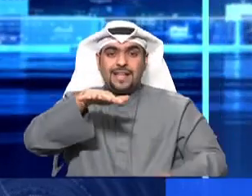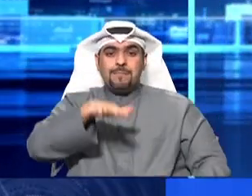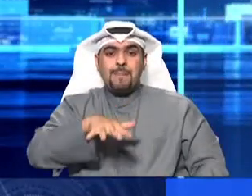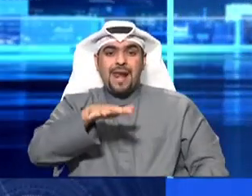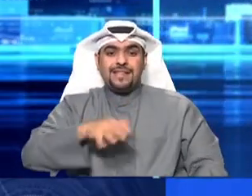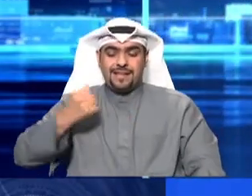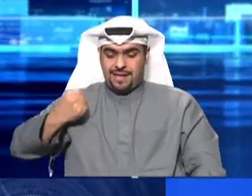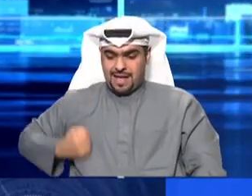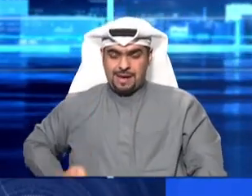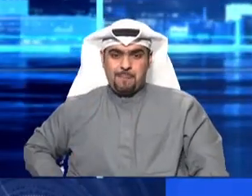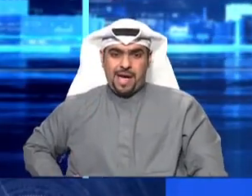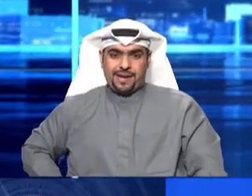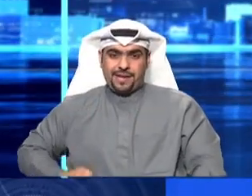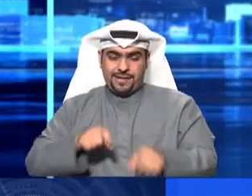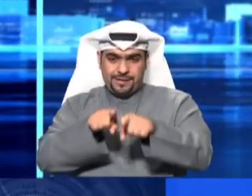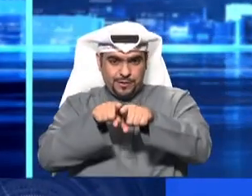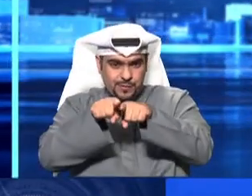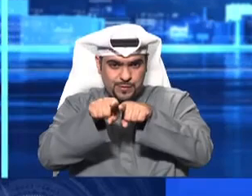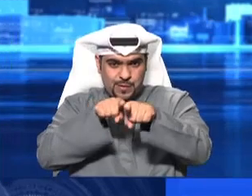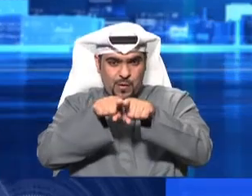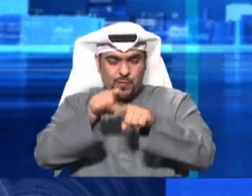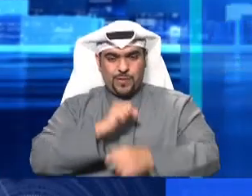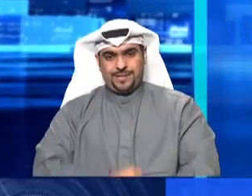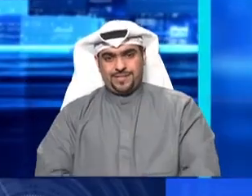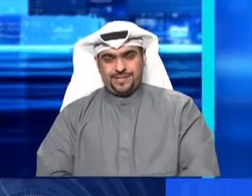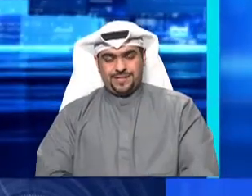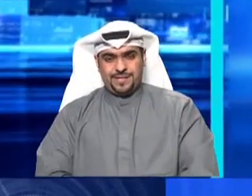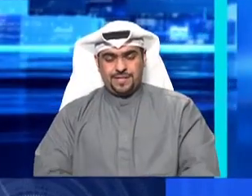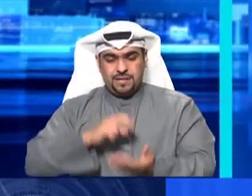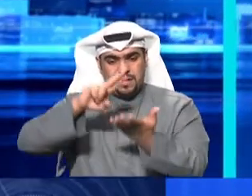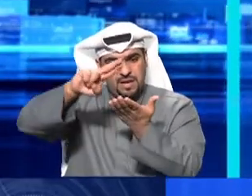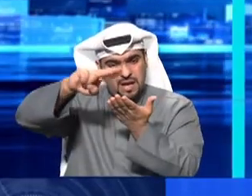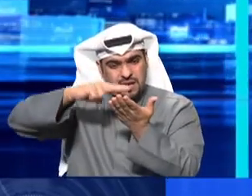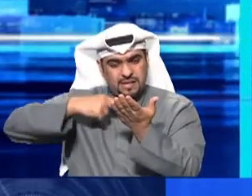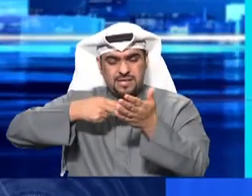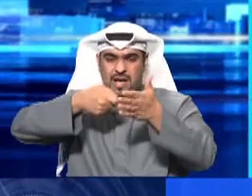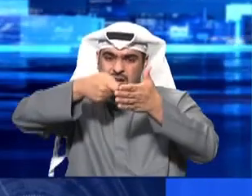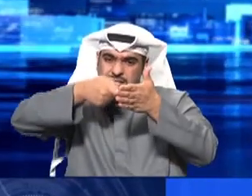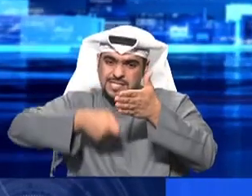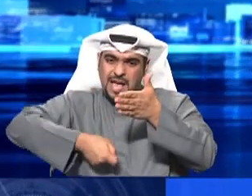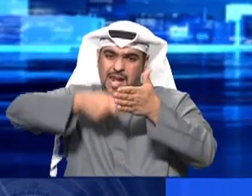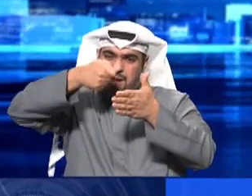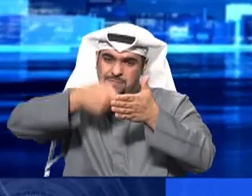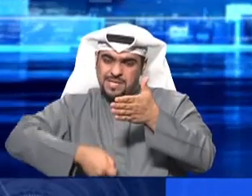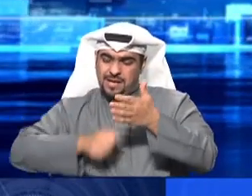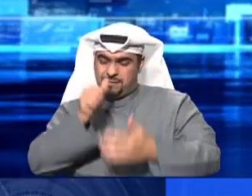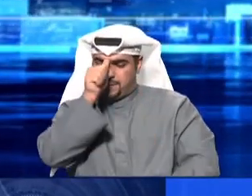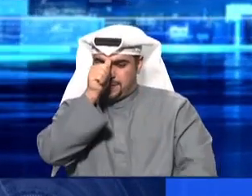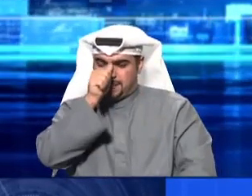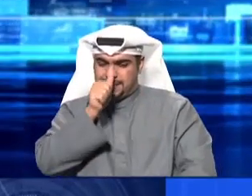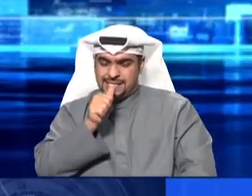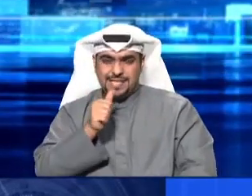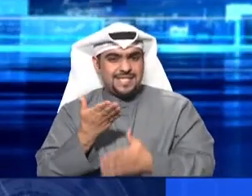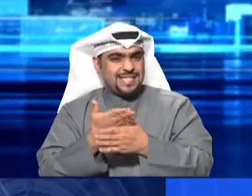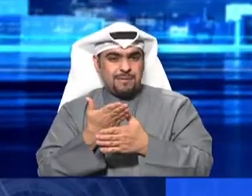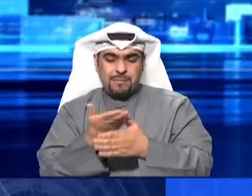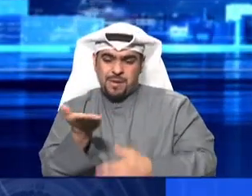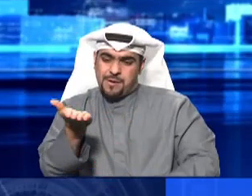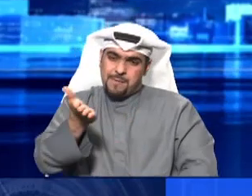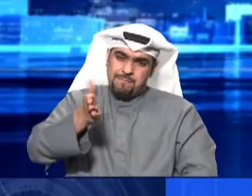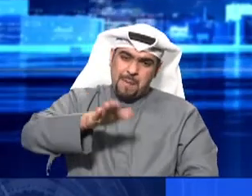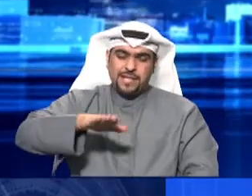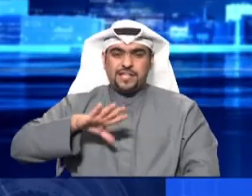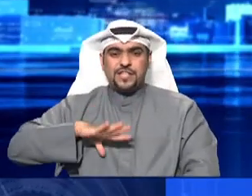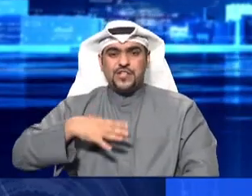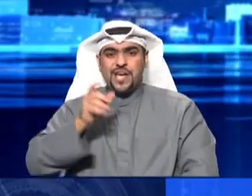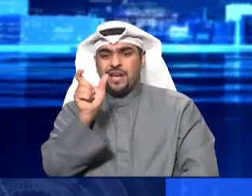الشقيقة، أعرب فيها عن خالص تعازيه لسموه بوفاة المغفور له بإذن الله تعالى الشيخ ناصر صباح